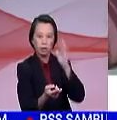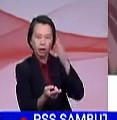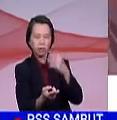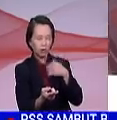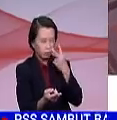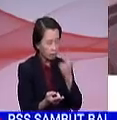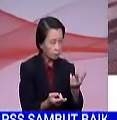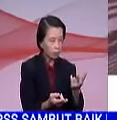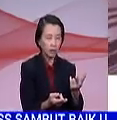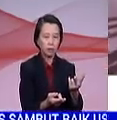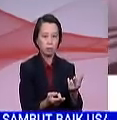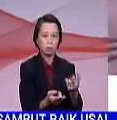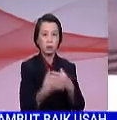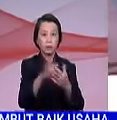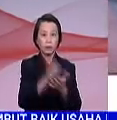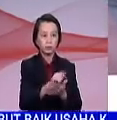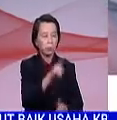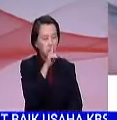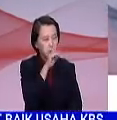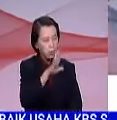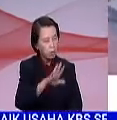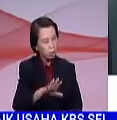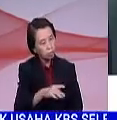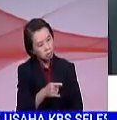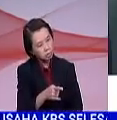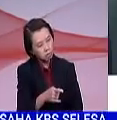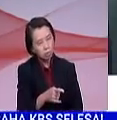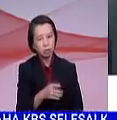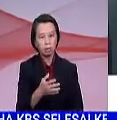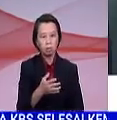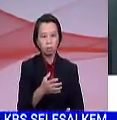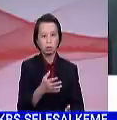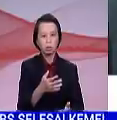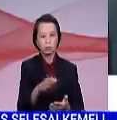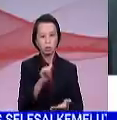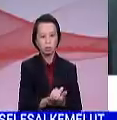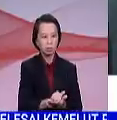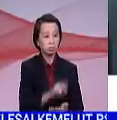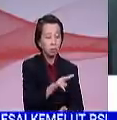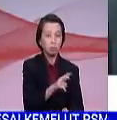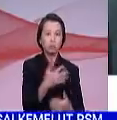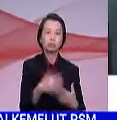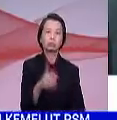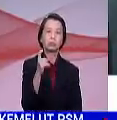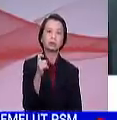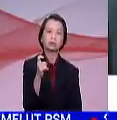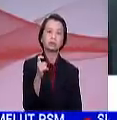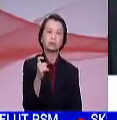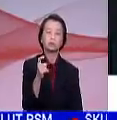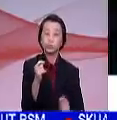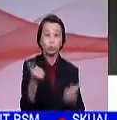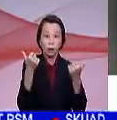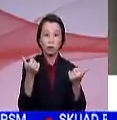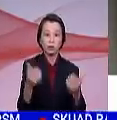saya. Lepas tu dia senyap. So, doktor datang pergi, dah tak ada. Cepat sangat.